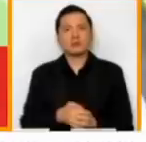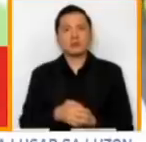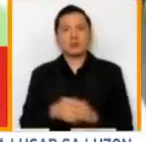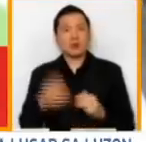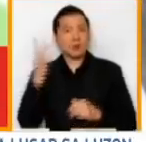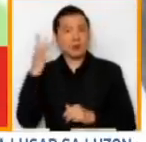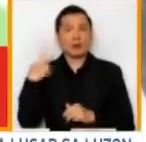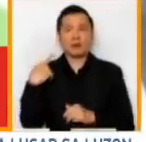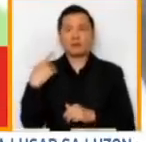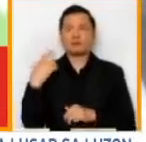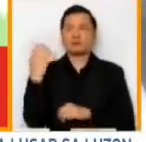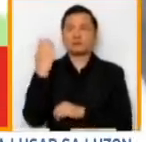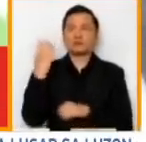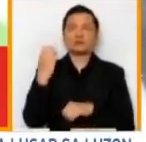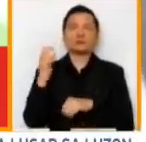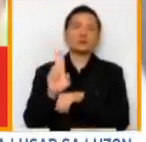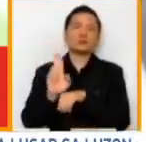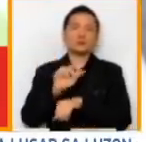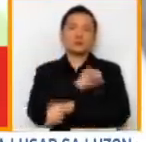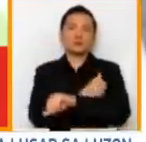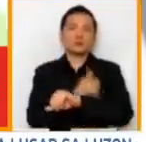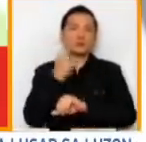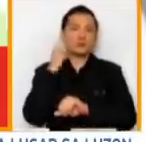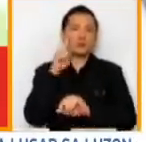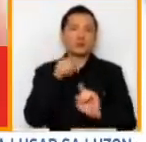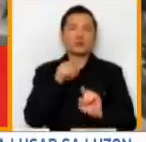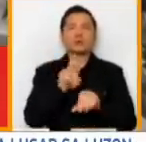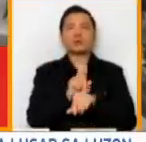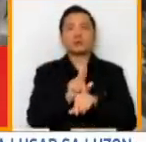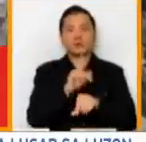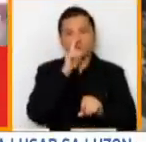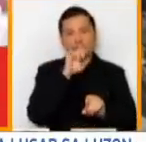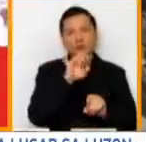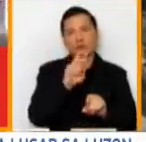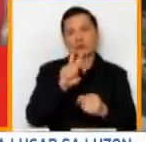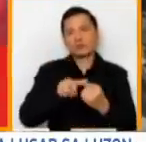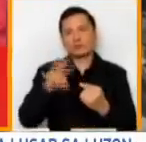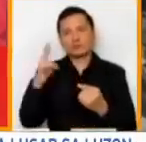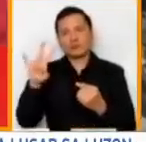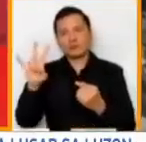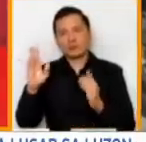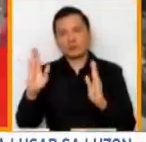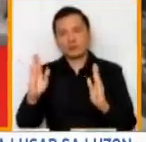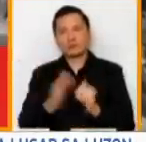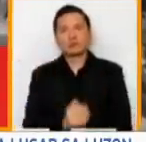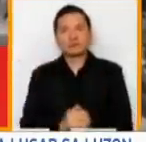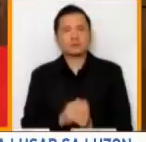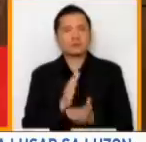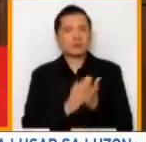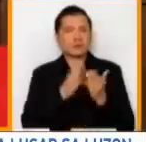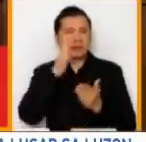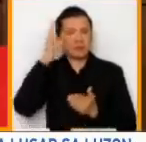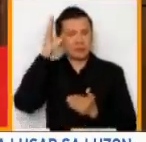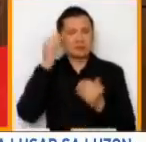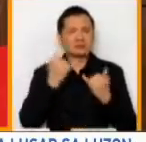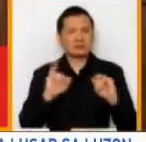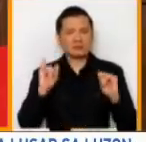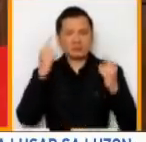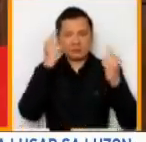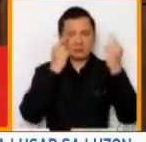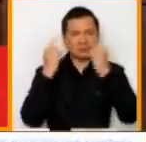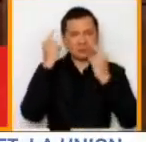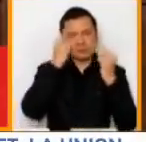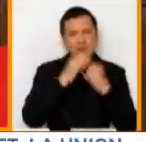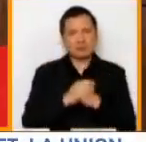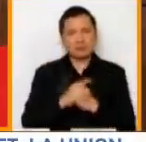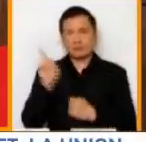authorization para ibakuna sa edad 12 hanggang 17. Pero may ilang magulang na may alinlangan. Saka natatakot pa rin po ako